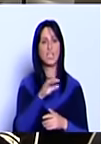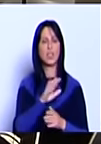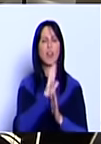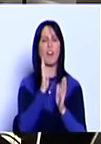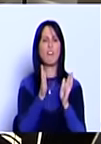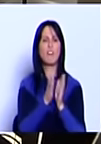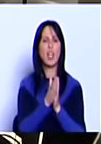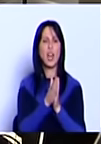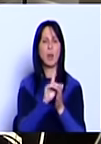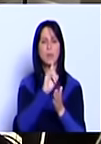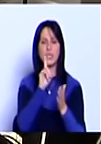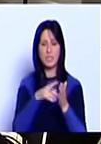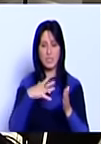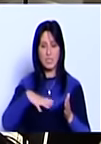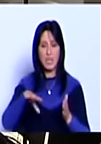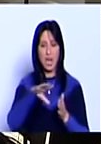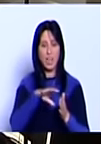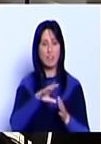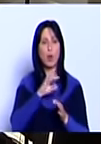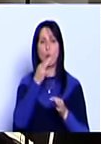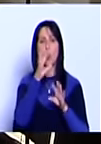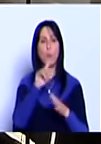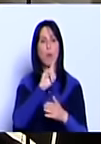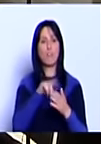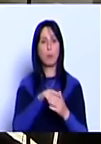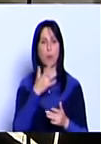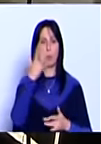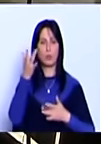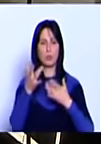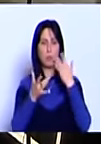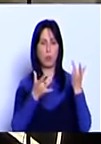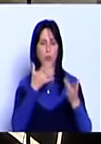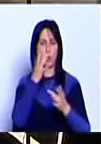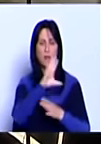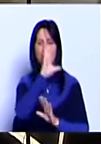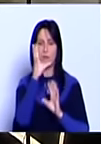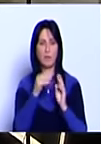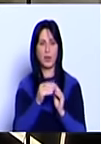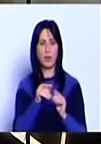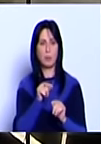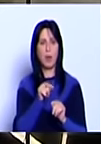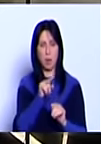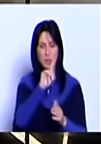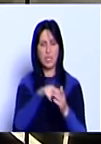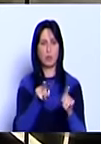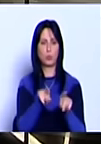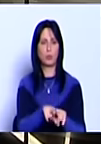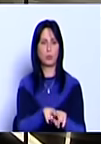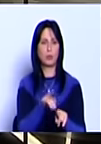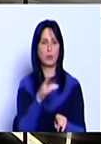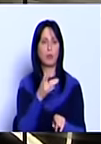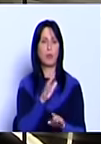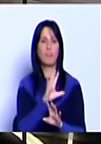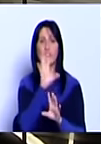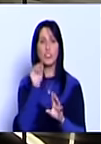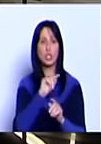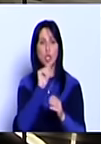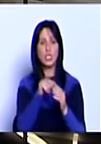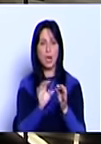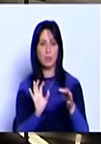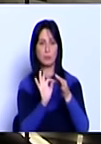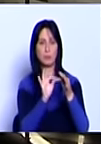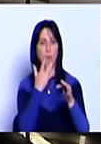ყველაფრის საქართველოსში და არა მარტო საქართველოსში პოლიტიზება ხდება ყველაფრის მათ შორის ამ საკითხისაც და აი